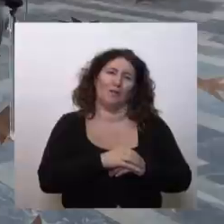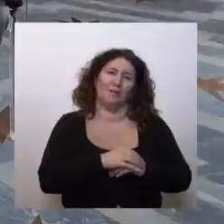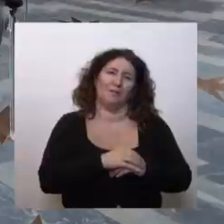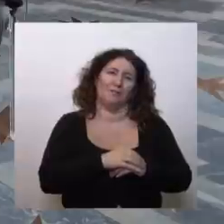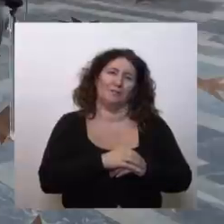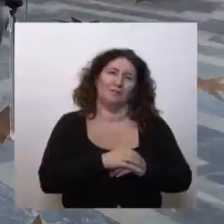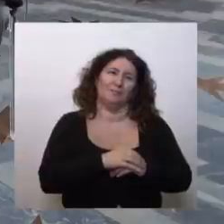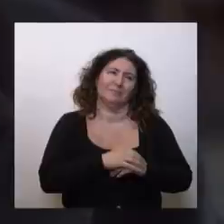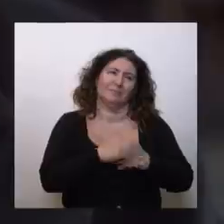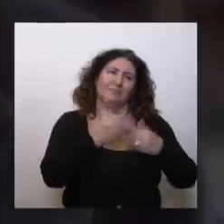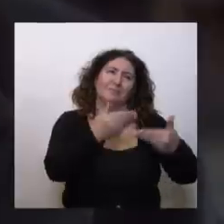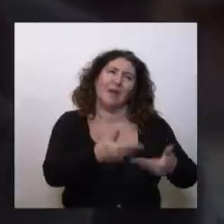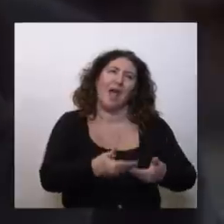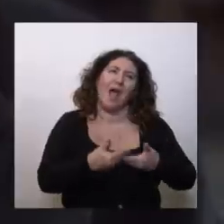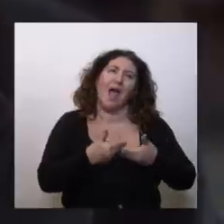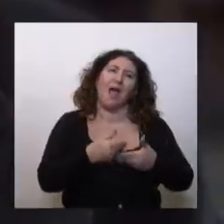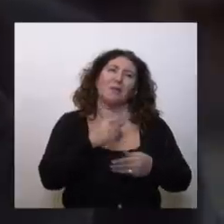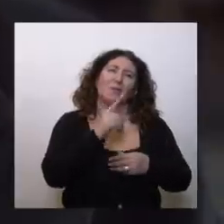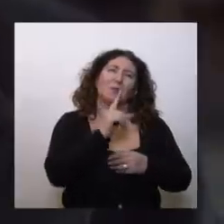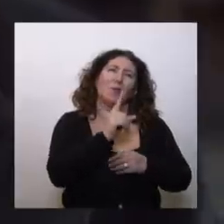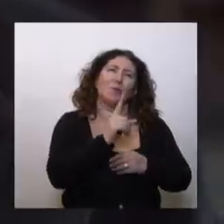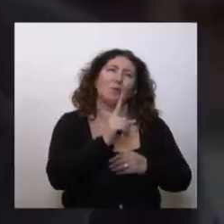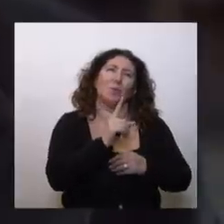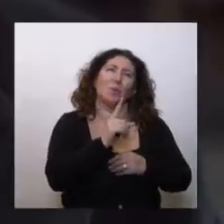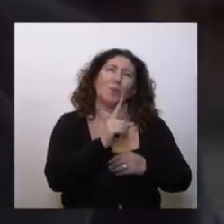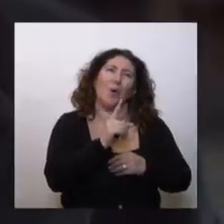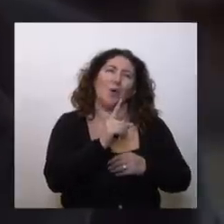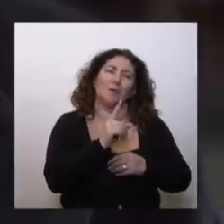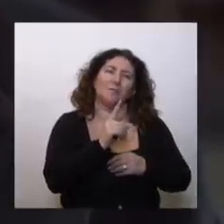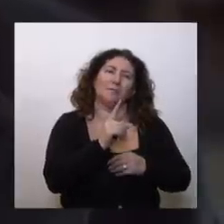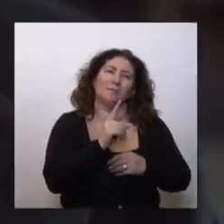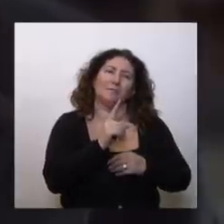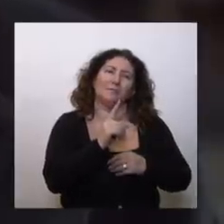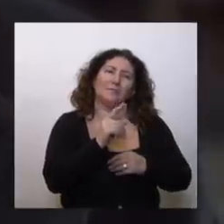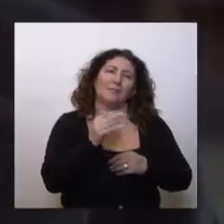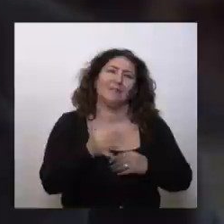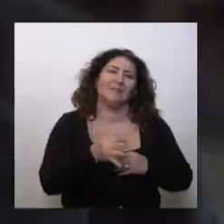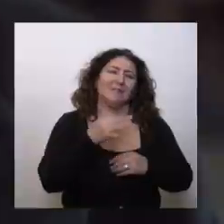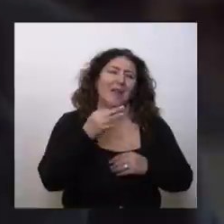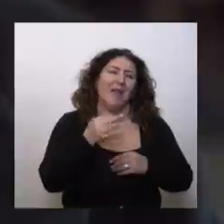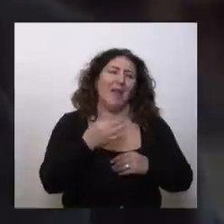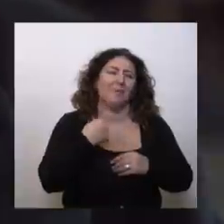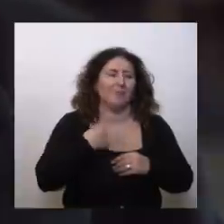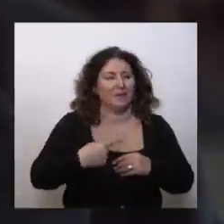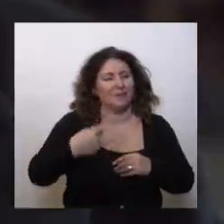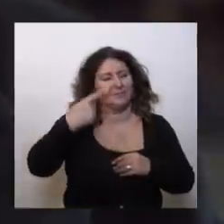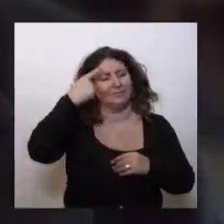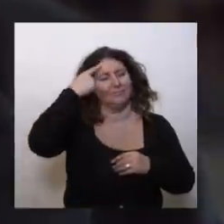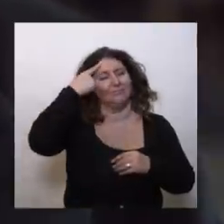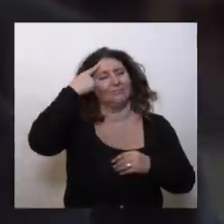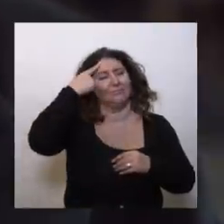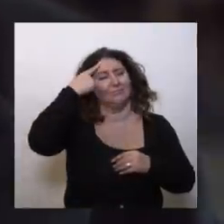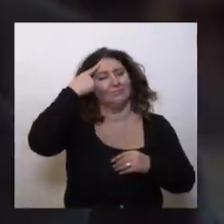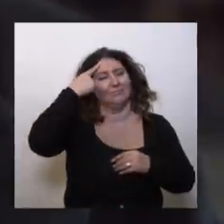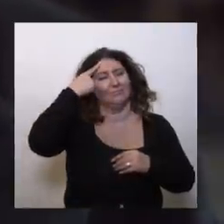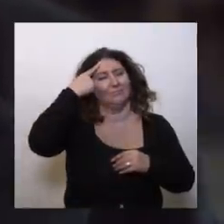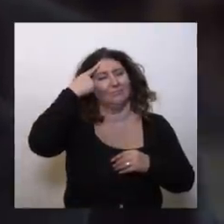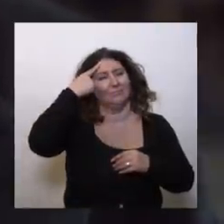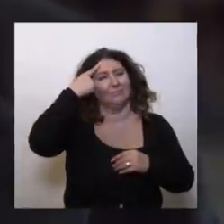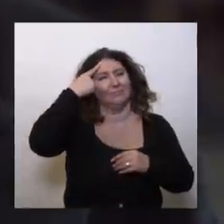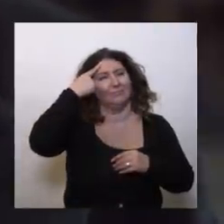tuo aiuto. E sempre torna la domanda: ma